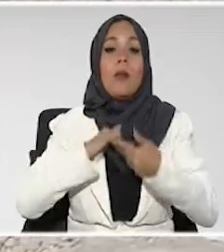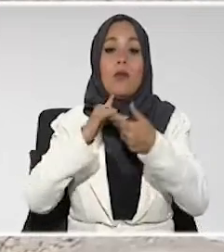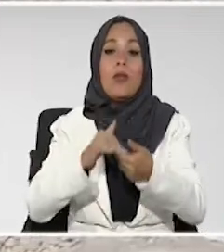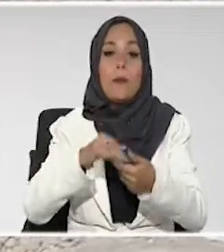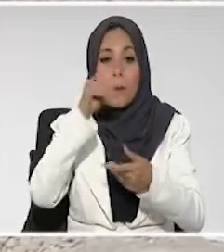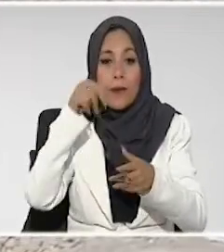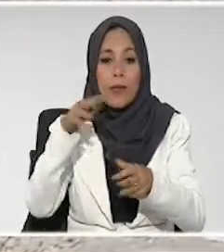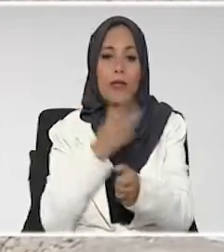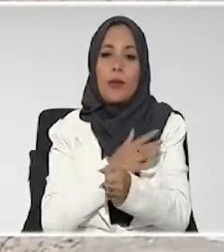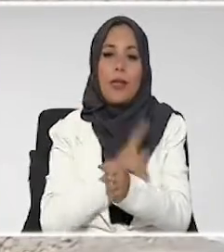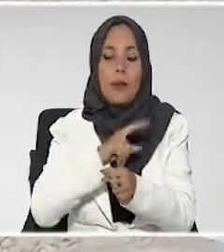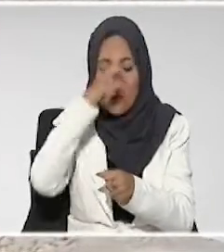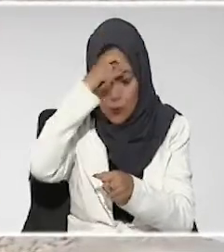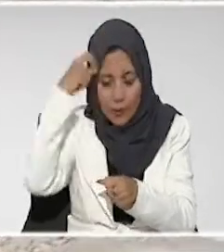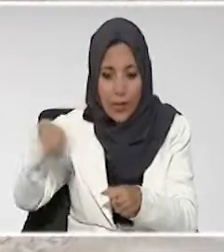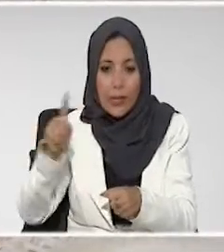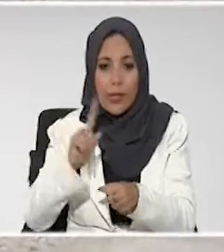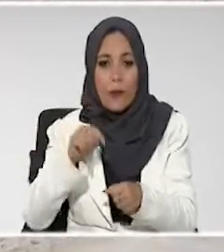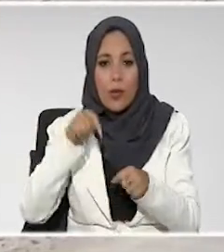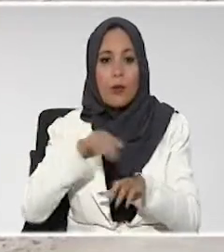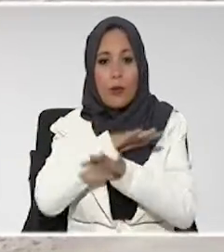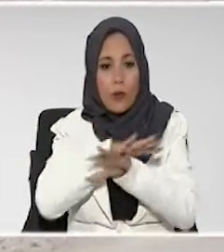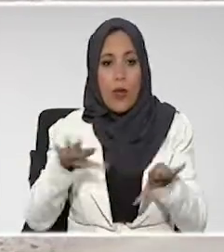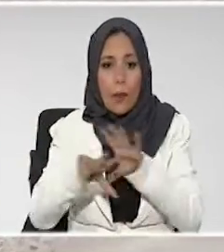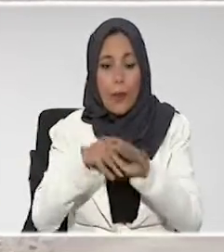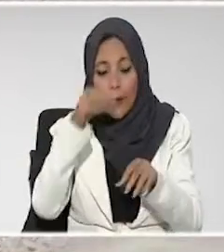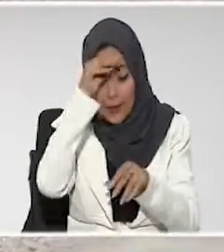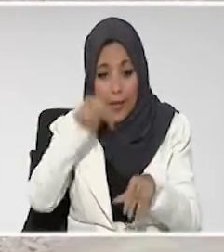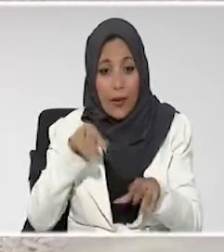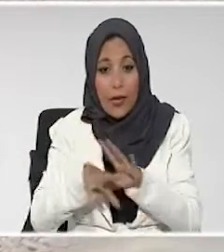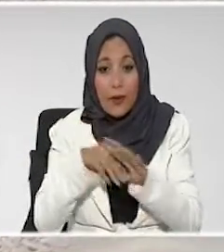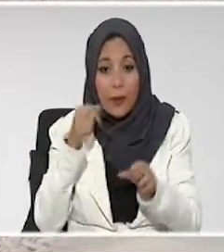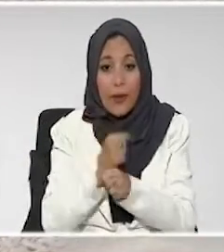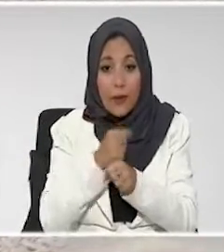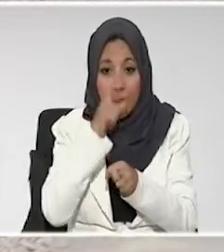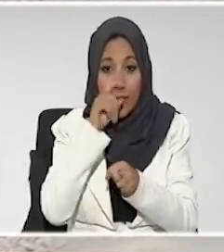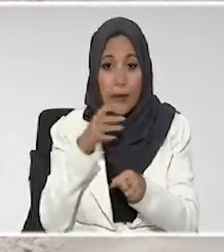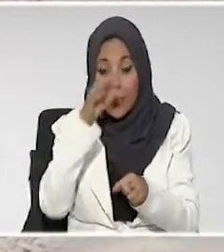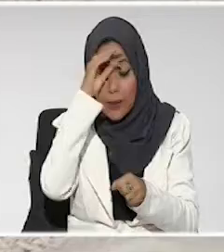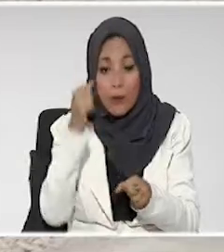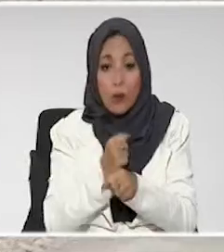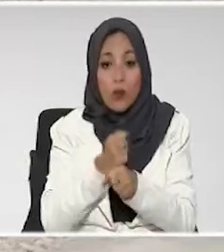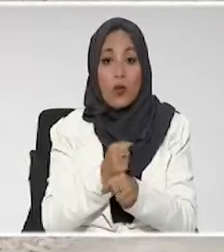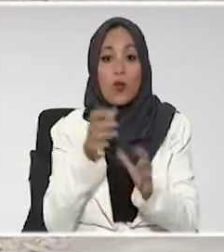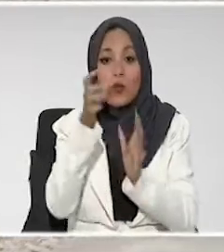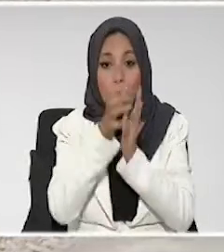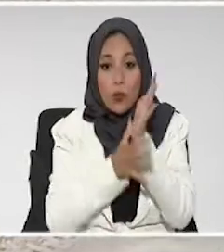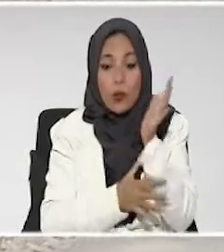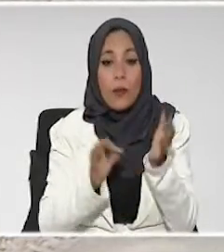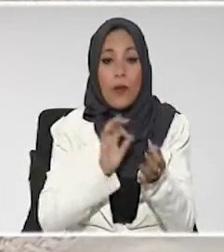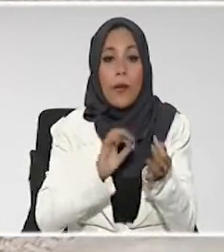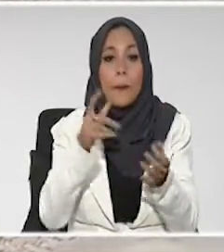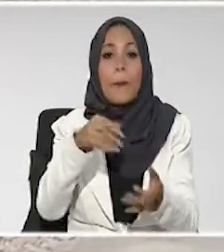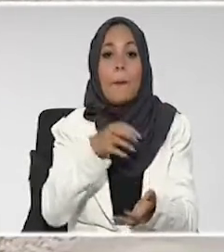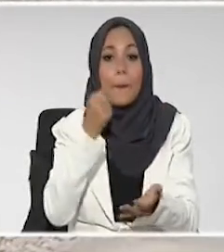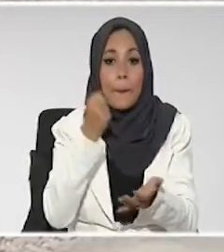المشاوير والتعب والجهد والكلام ده كله، فبقت كلها في القرية هنا. هيبقى هنا عبارة عن وحدة محلية، هيبقى فيه هنا مكتب بريد، هيبقى فيه